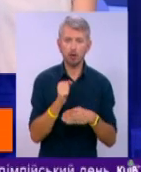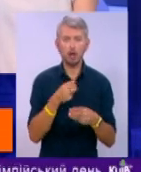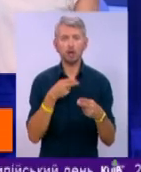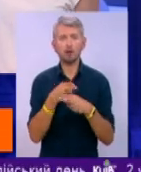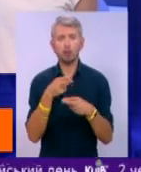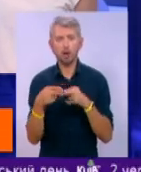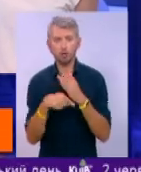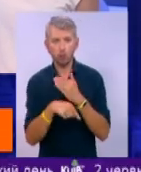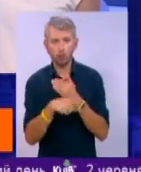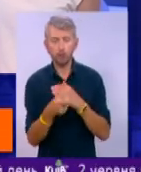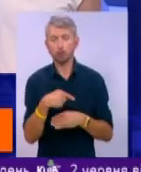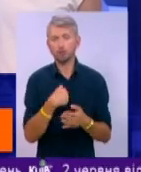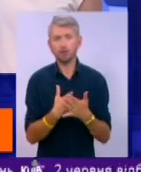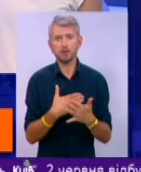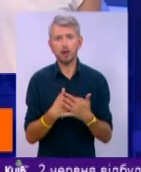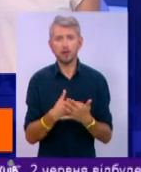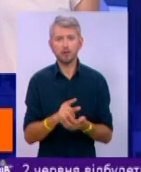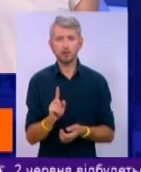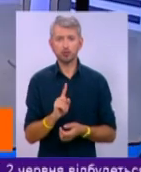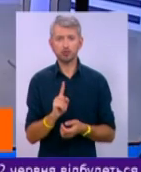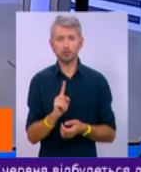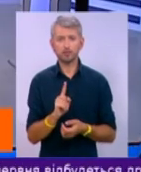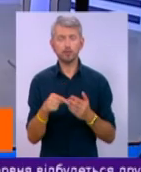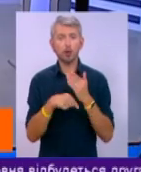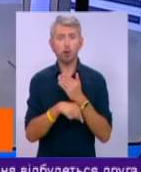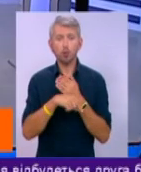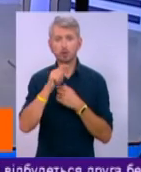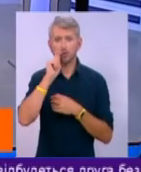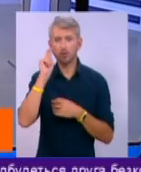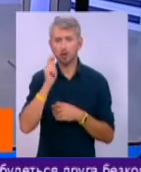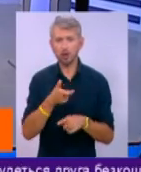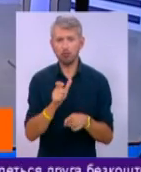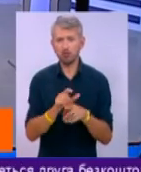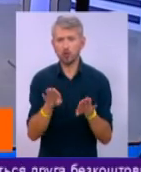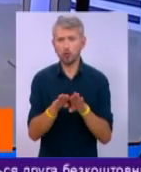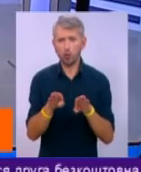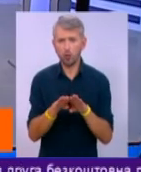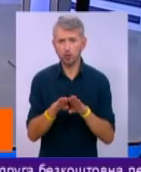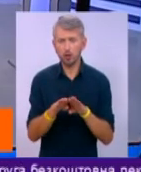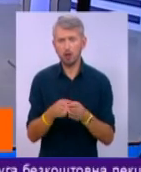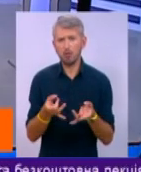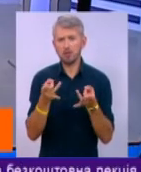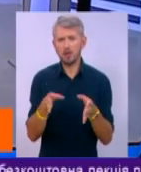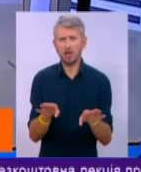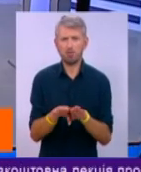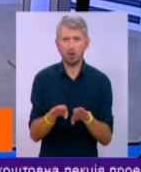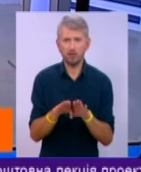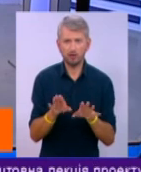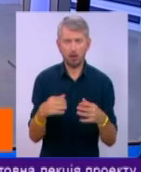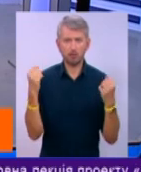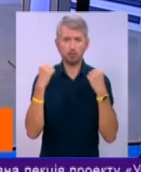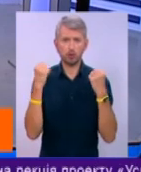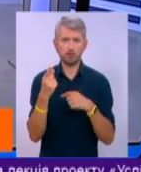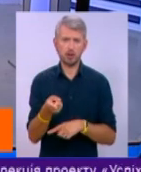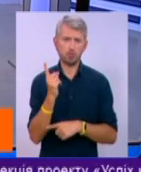запобігання корупції. Тому що мені здається, що корупція в Україні більше схожа на таке вже банальне порівняння, але на спортивну